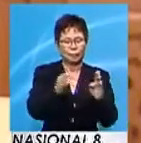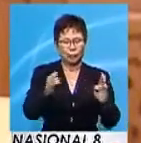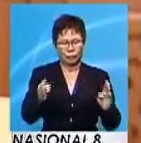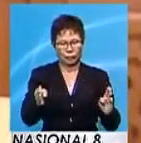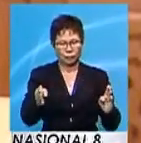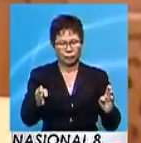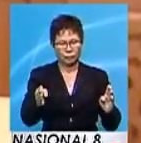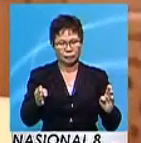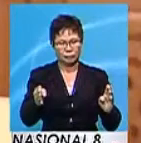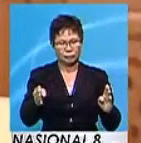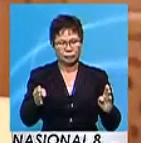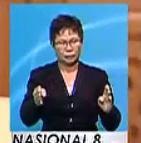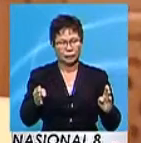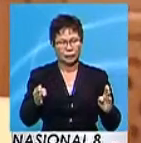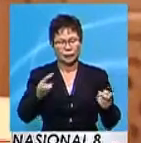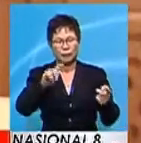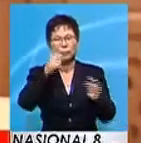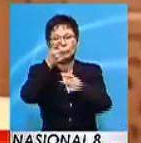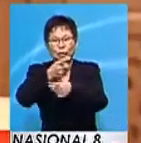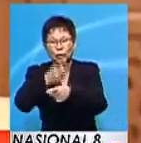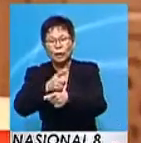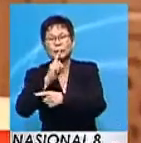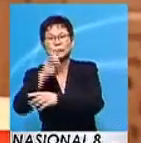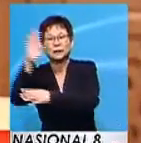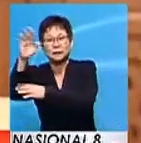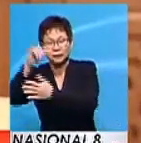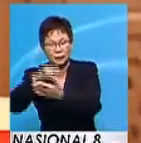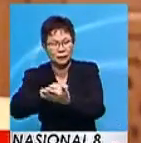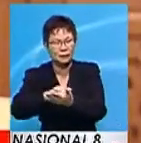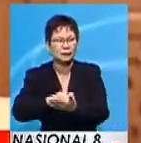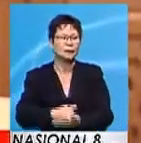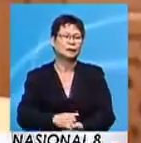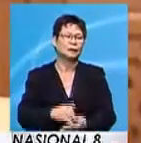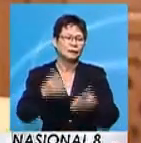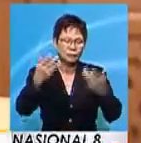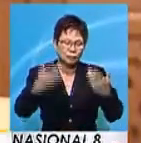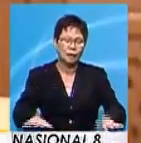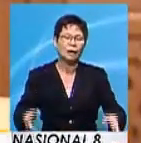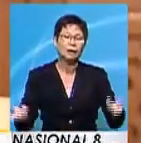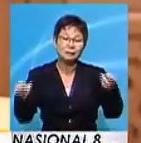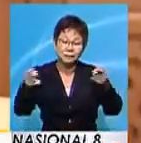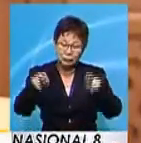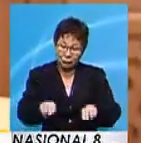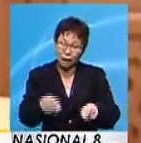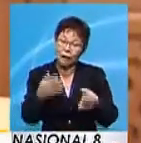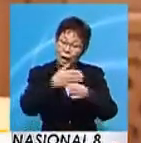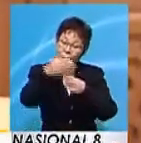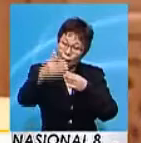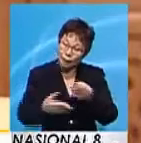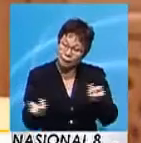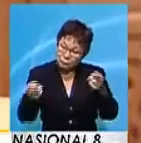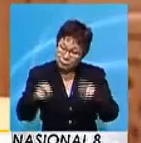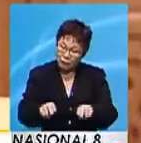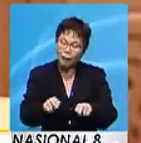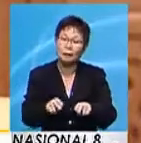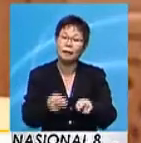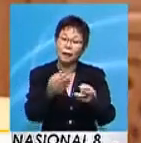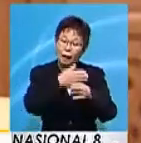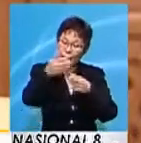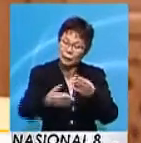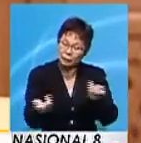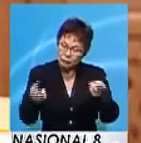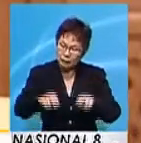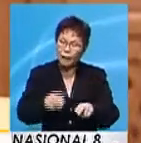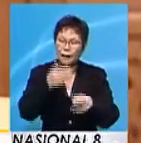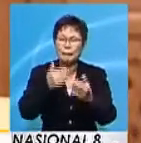ratifikasi perjanjian. Dan selepas itu, walaupun ianya telah ditandatangani, adalah juga penting